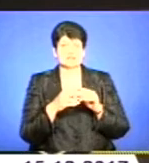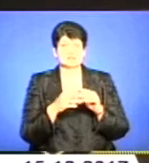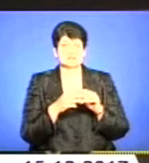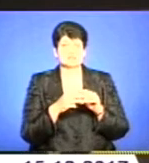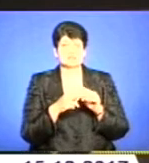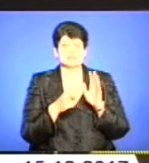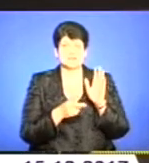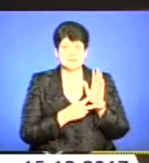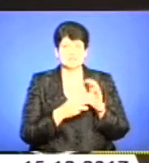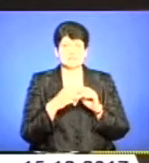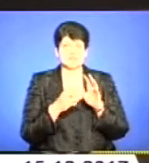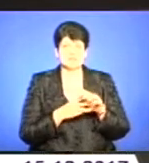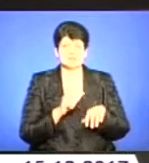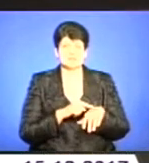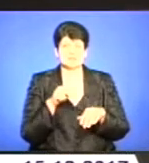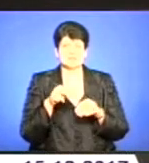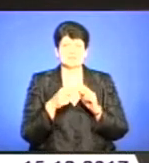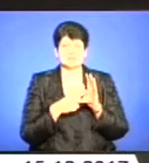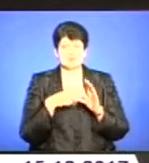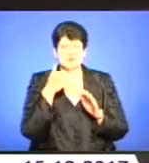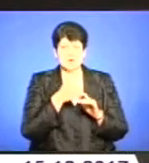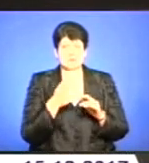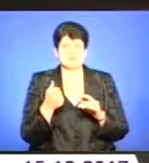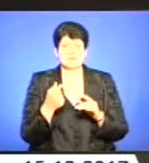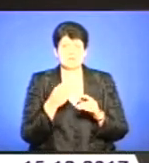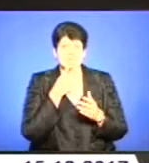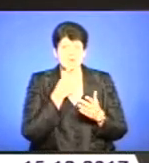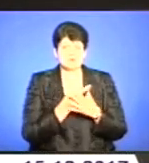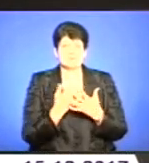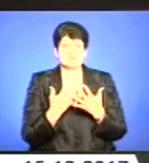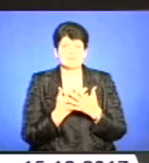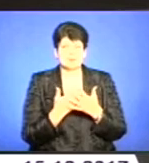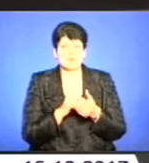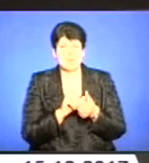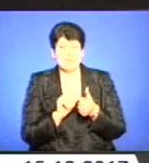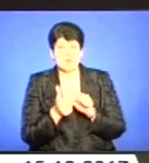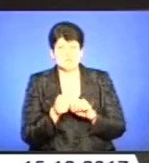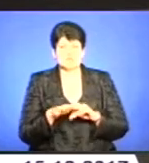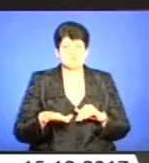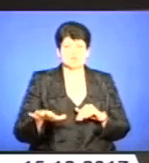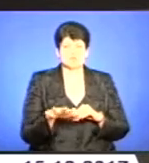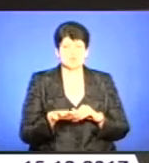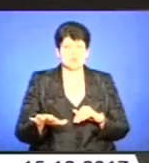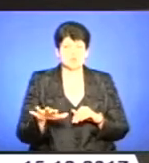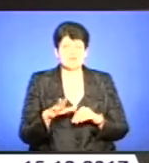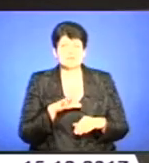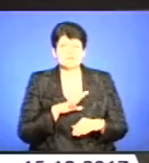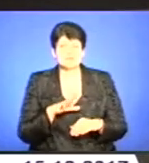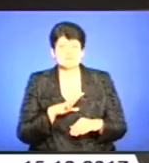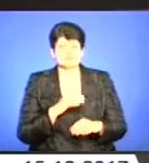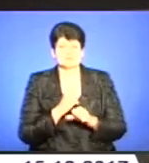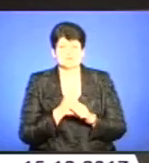17-й годині 2017 року показом прем'єрним фільму «Поза зоною» Нікони Романченко, який був, власне, знятий